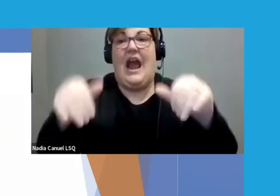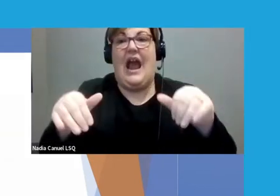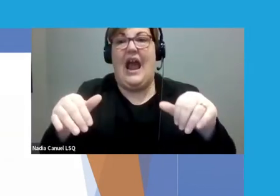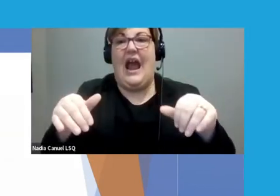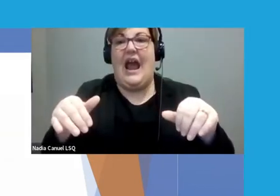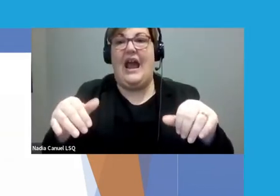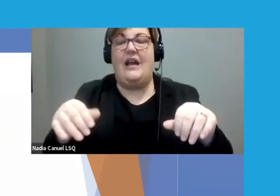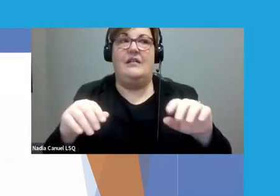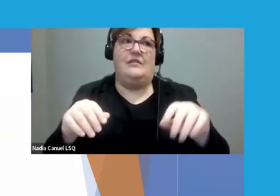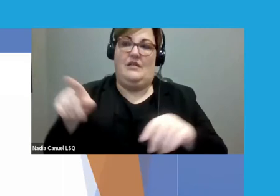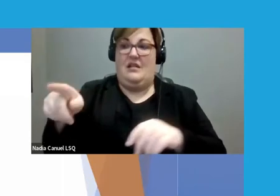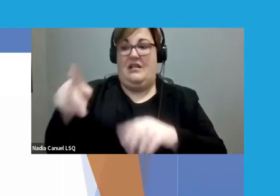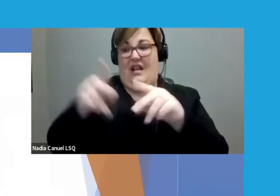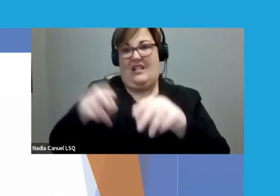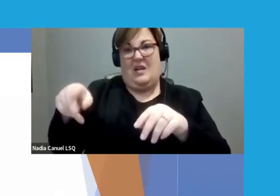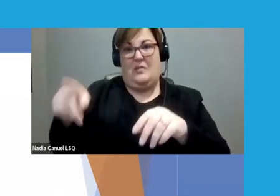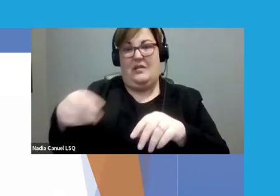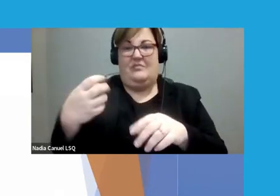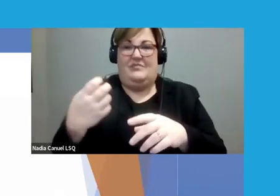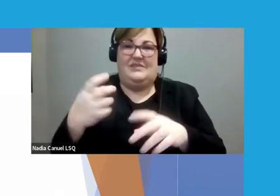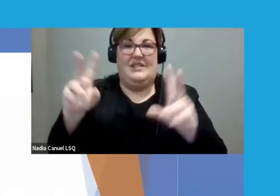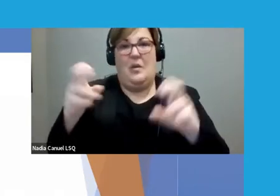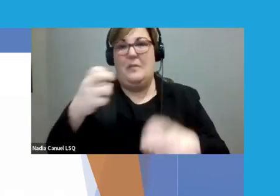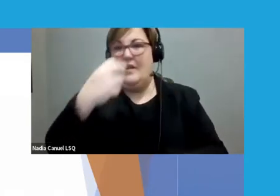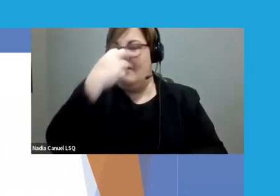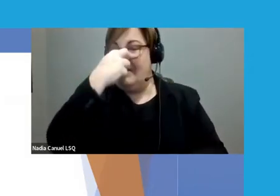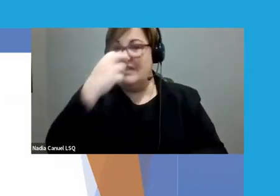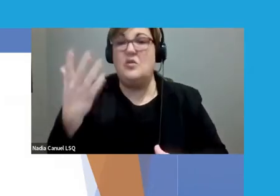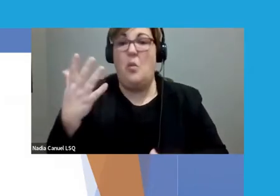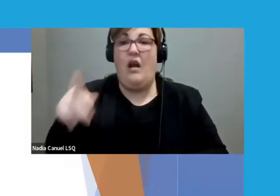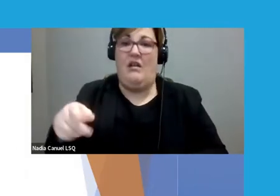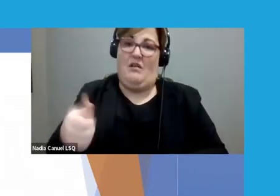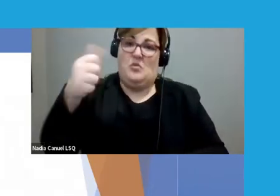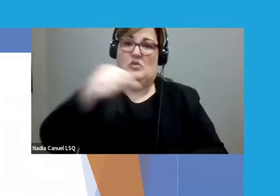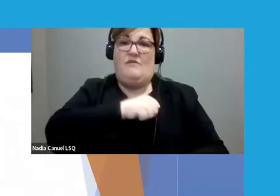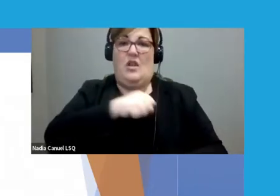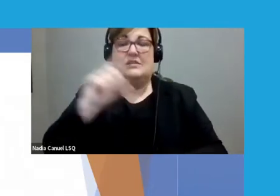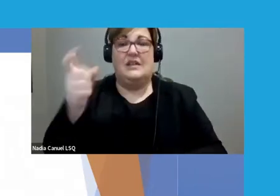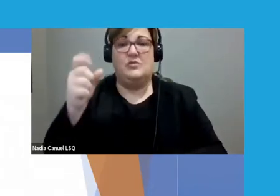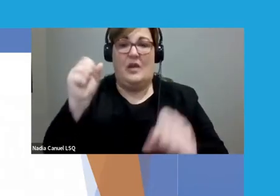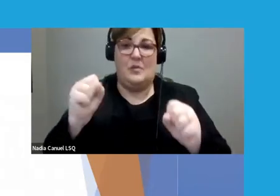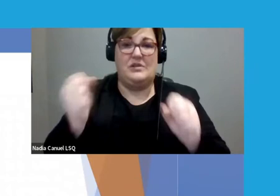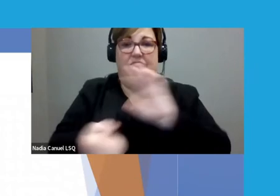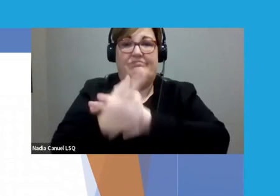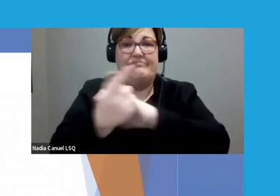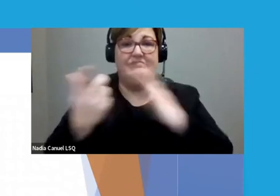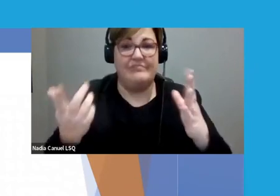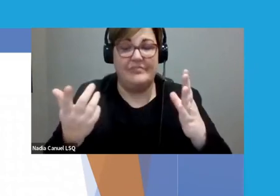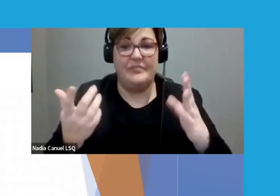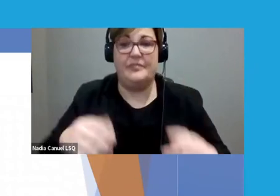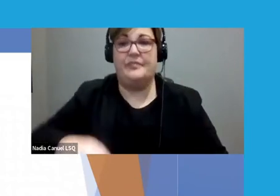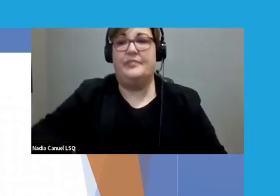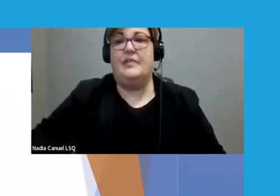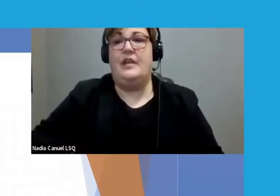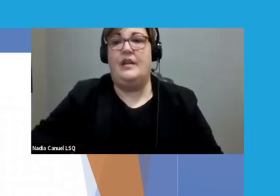rendent plus à risque de subir de violences sexuelles de toutes sortes. On peut voir là